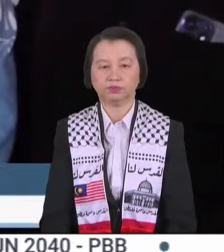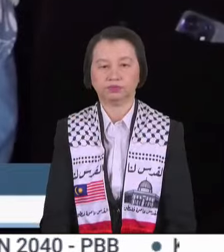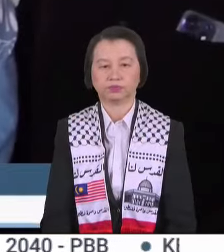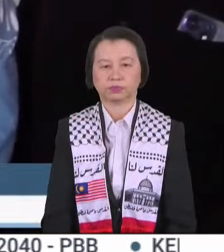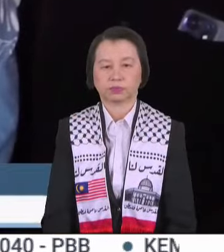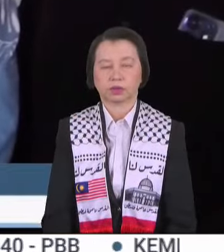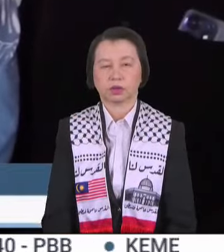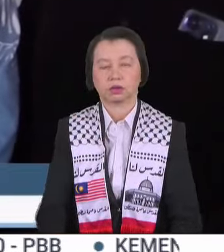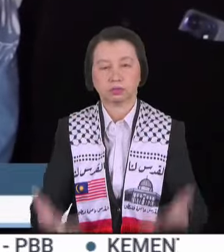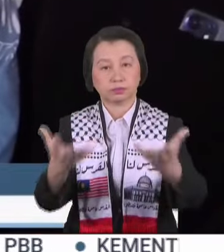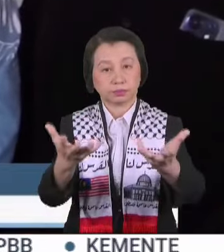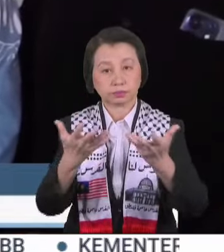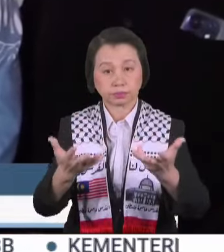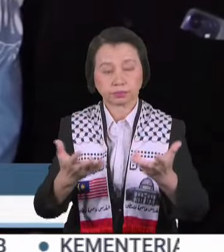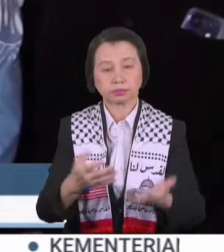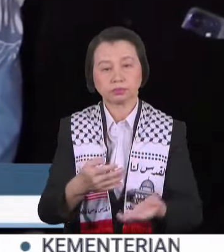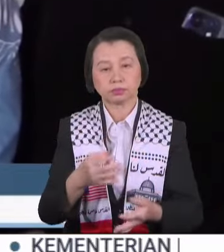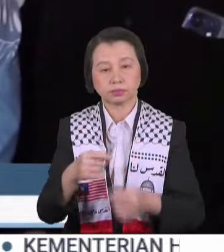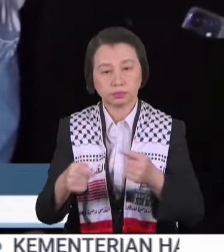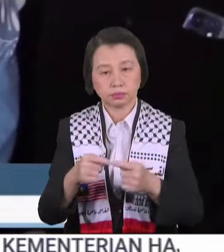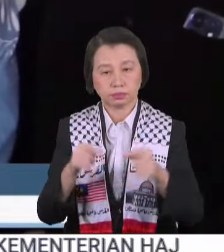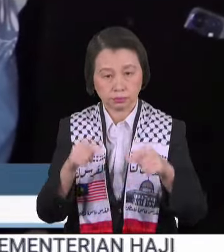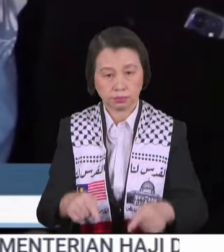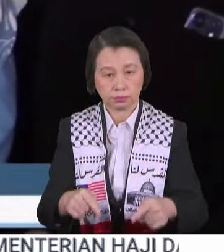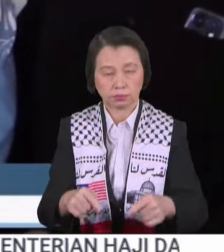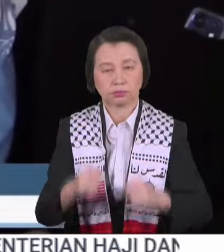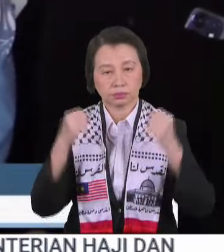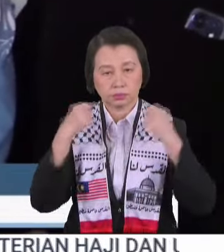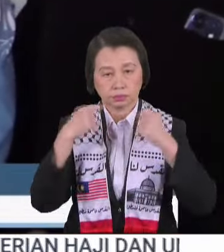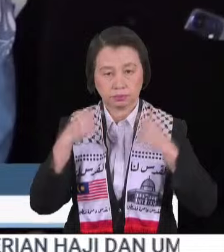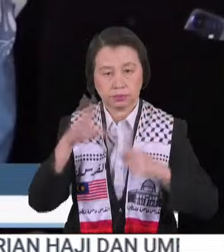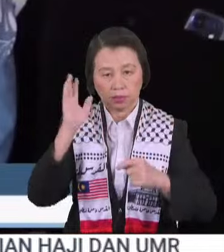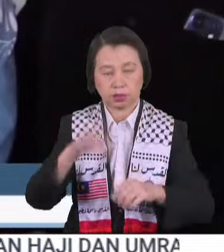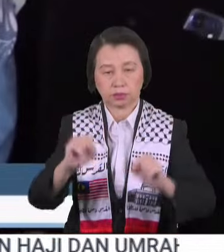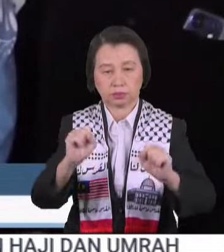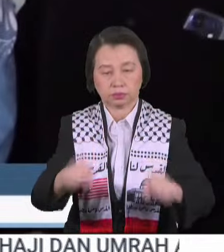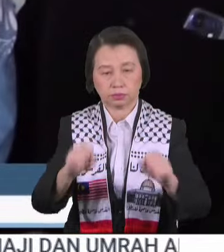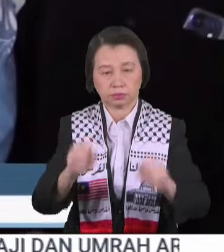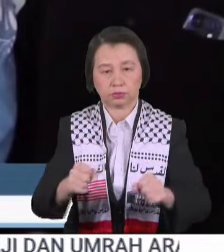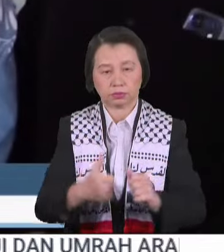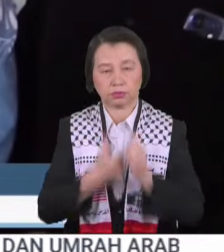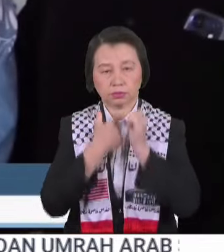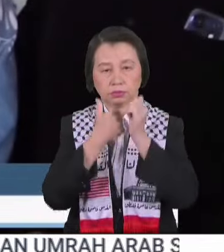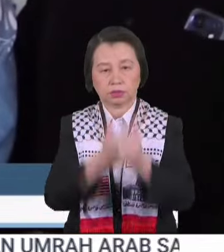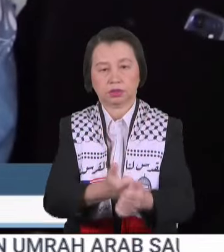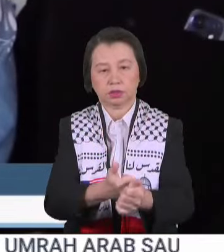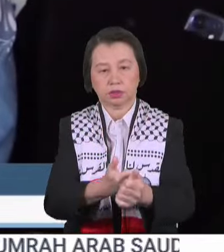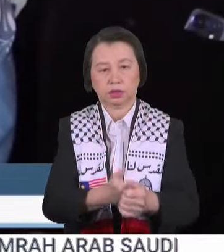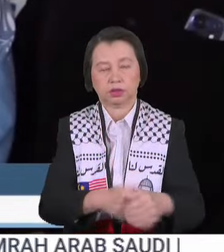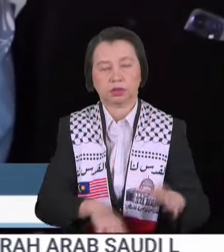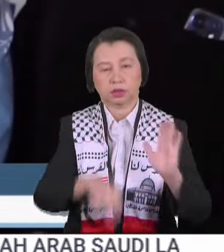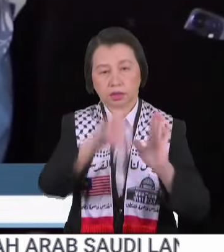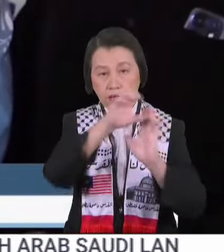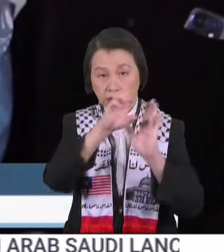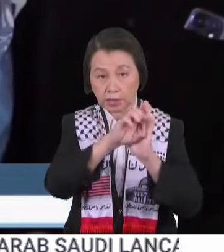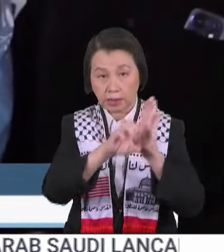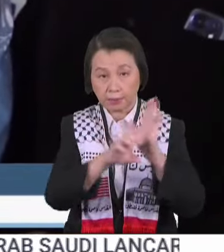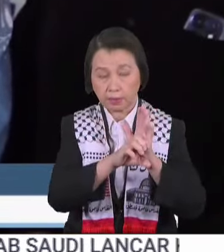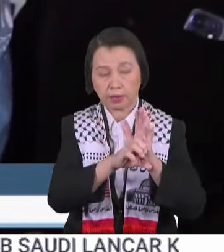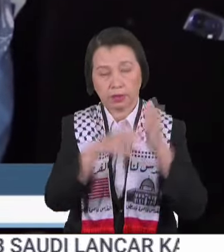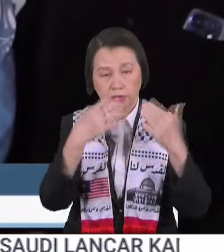mengendaki supaya institut pendidikan ini, swasta ini akan dapat mengikuti silibus-silibus yang